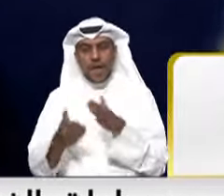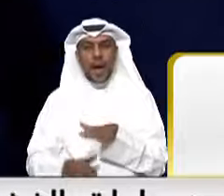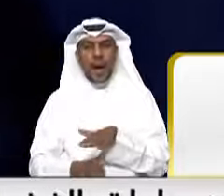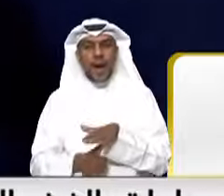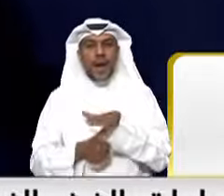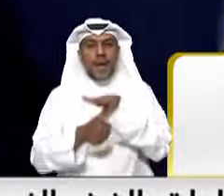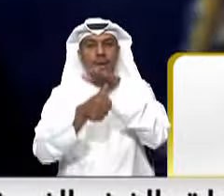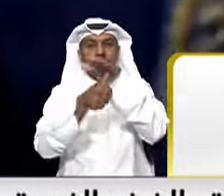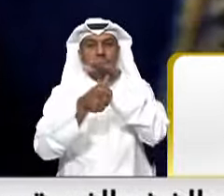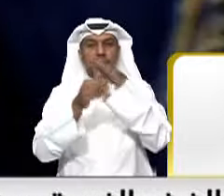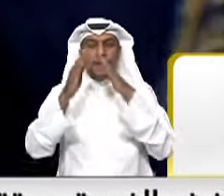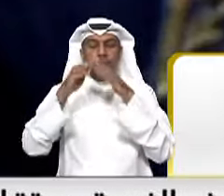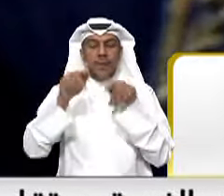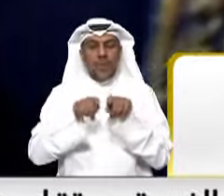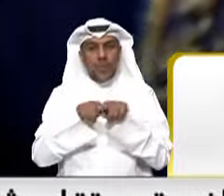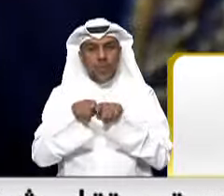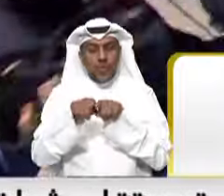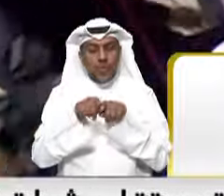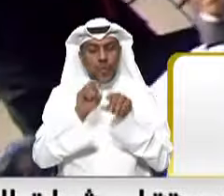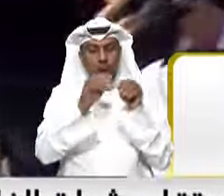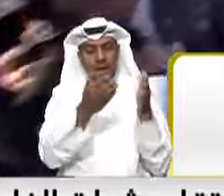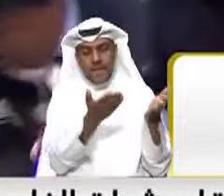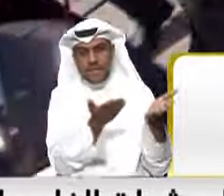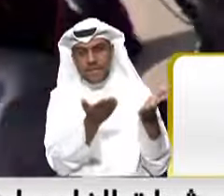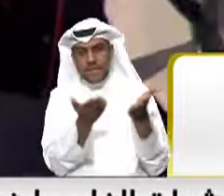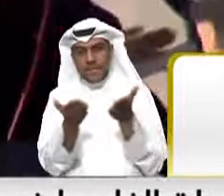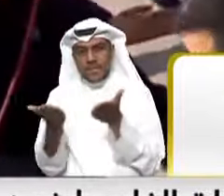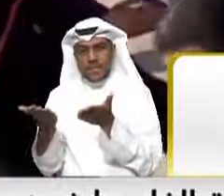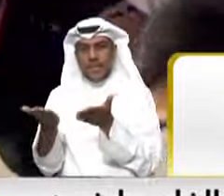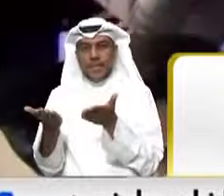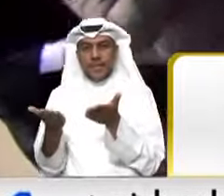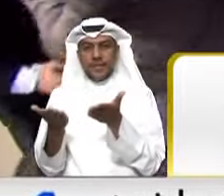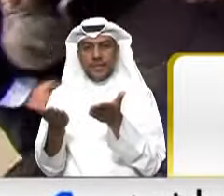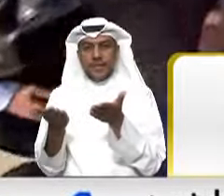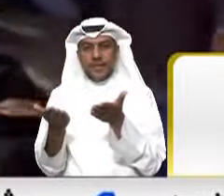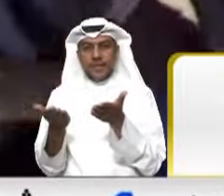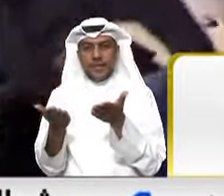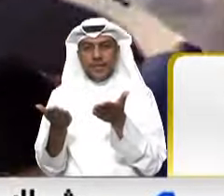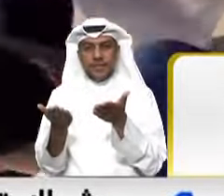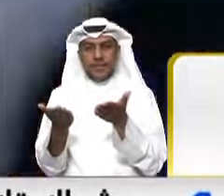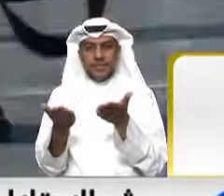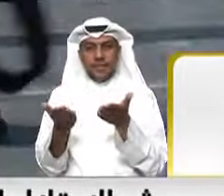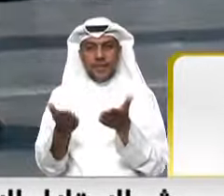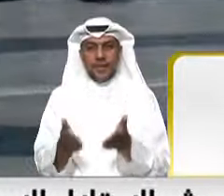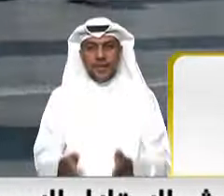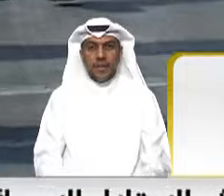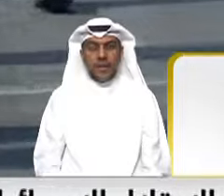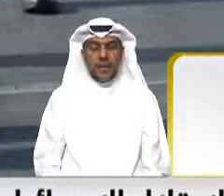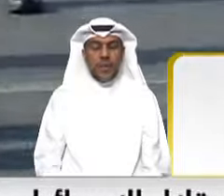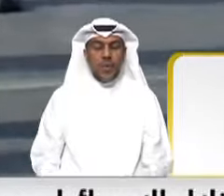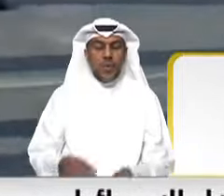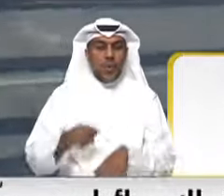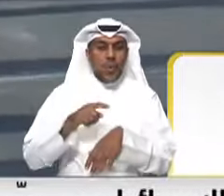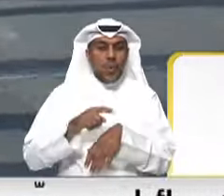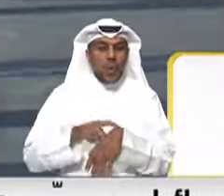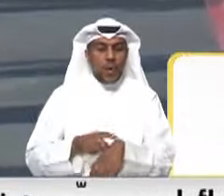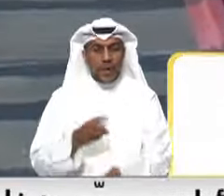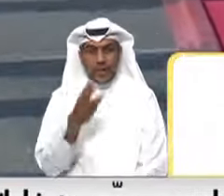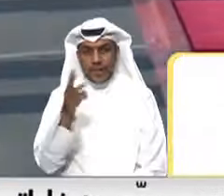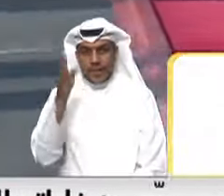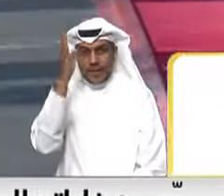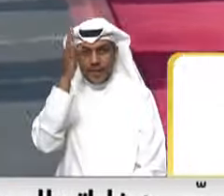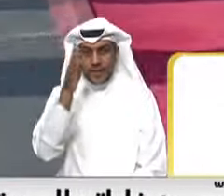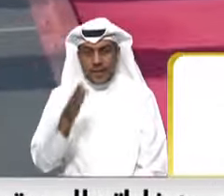من أخيه فخامة الرئيس عبد الفتاح السيسي رئيس جمهورية مصر العربية خلال الفترة من